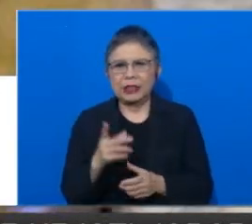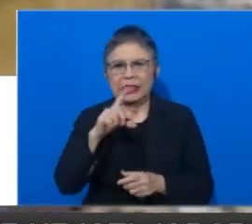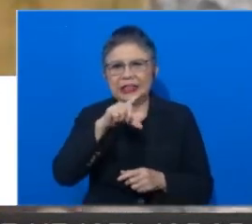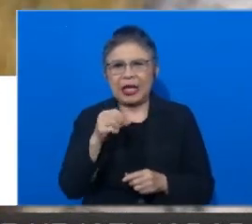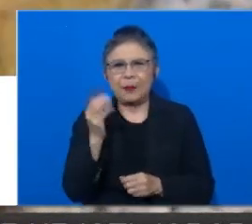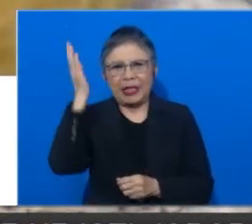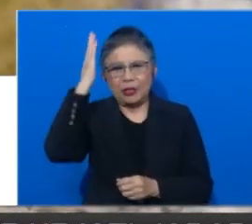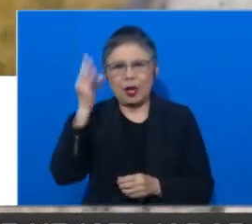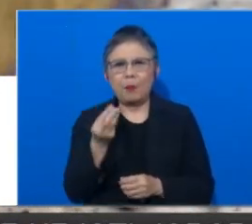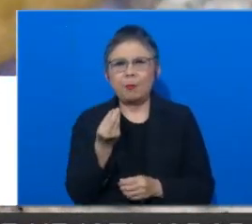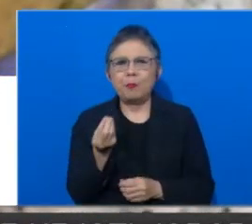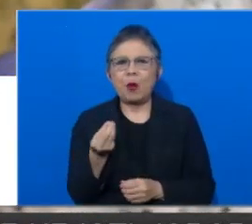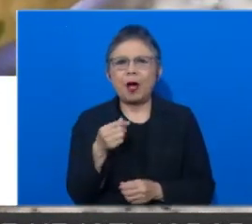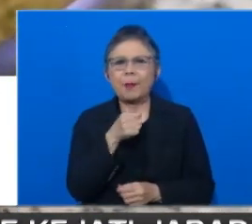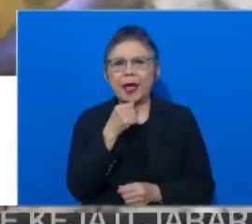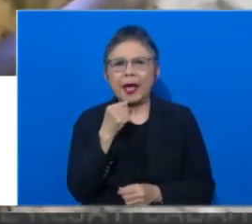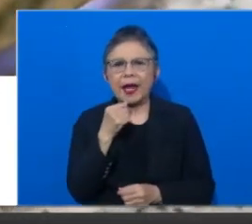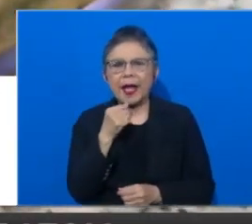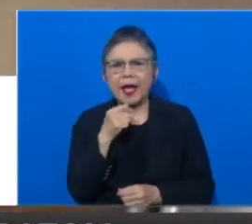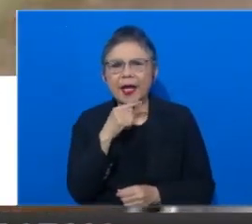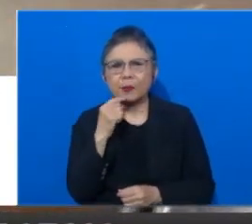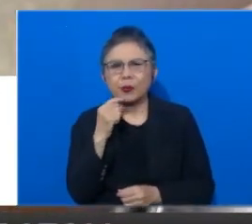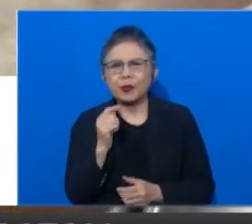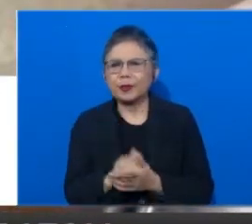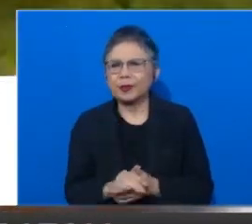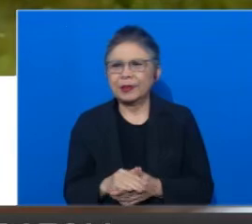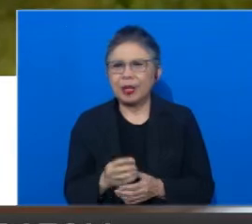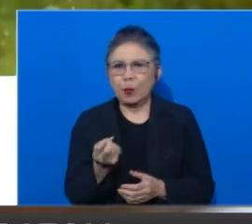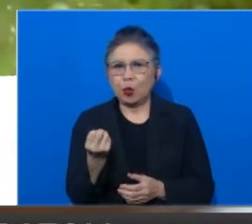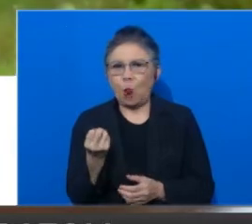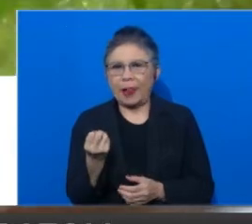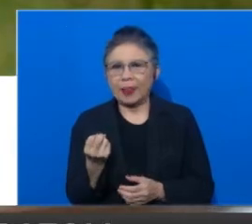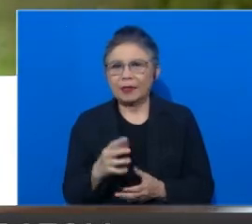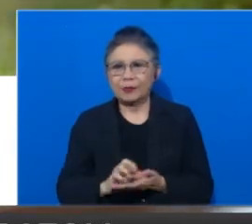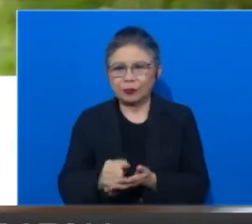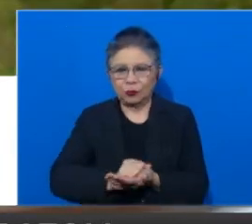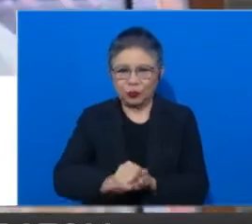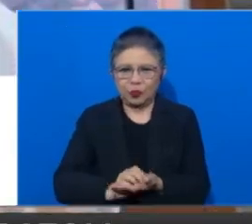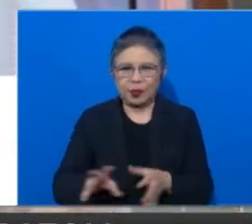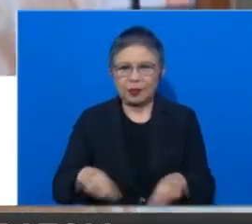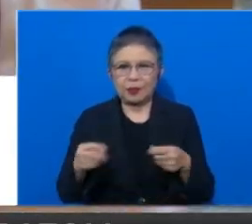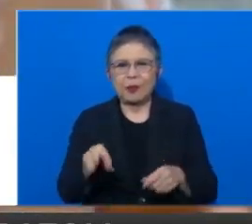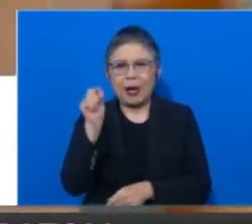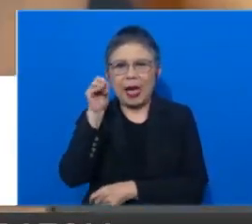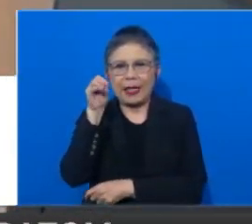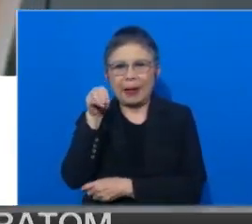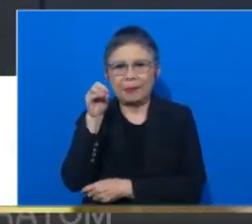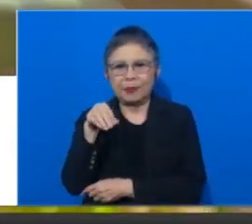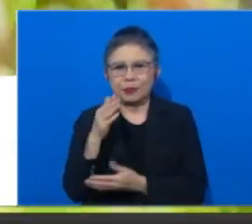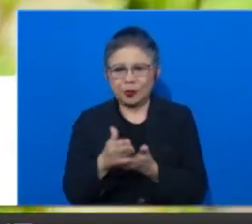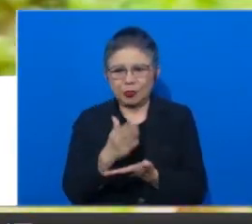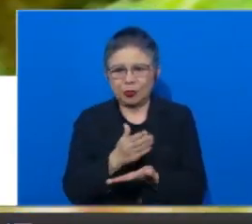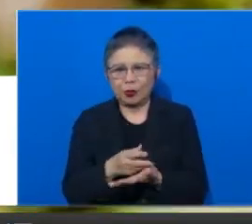dengan bawang merah, bawang putih, dan tomat hijau. Setelah bahan halus, tumis bersama ayam yang sudah dipotong